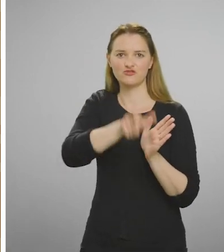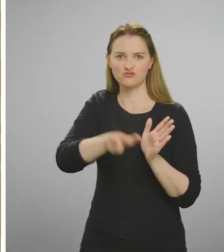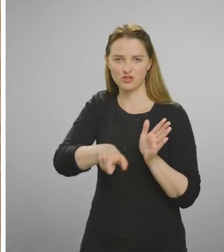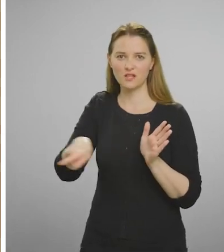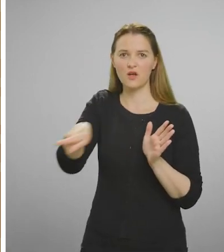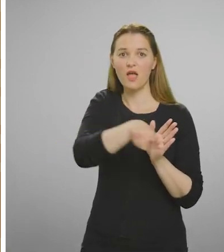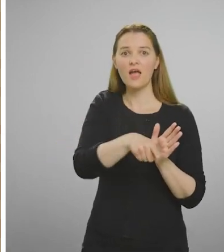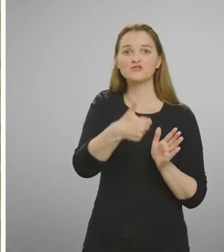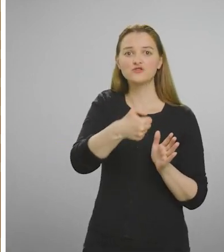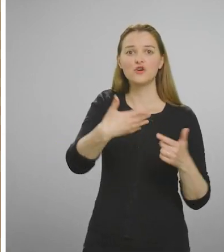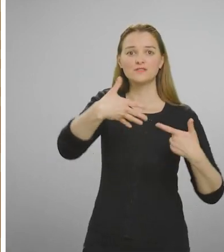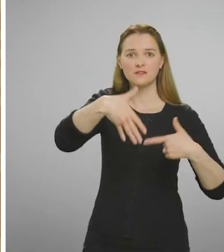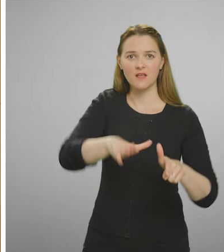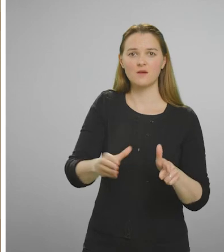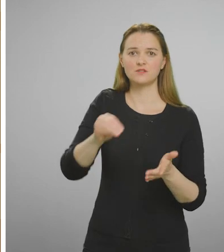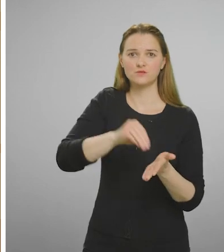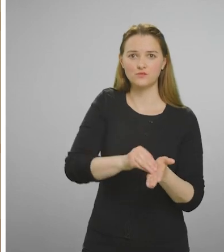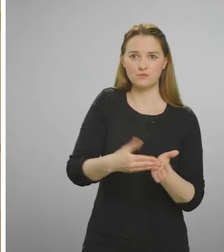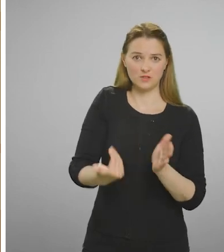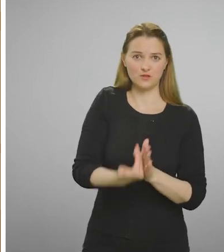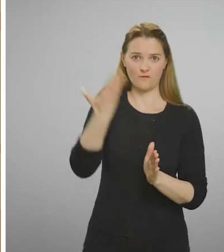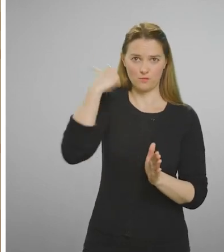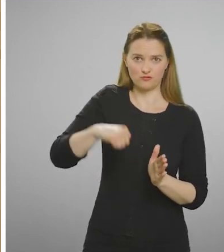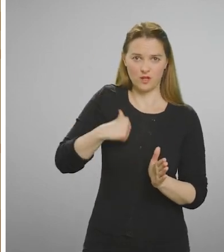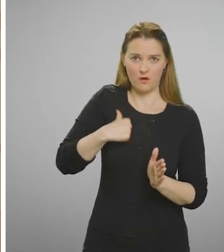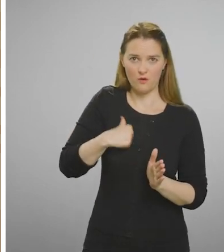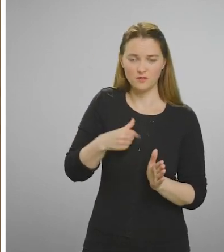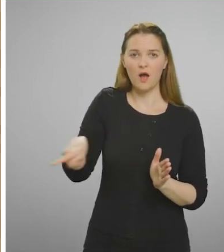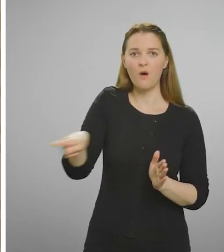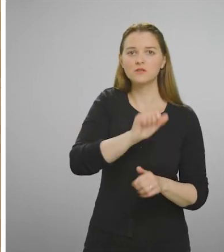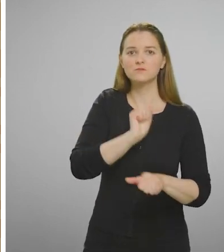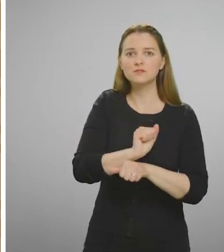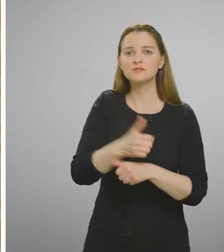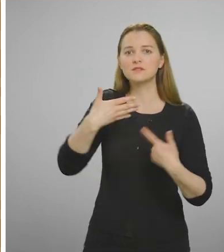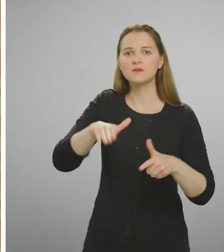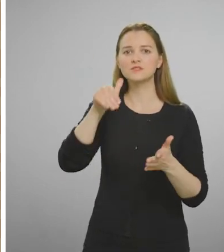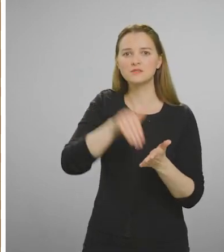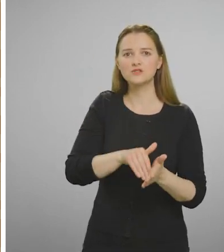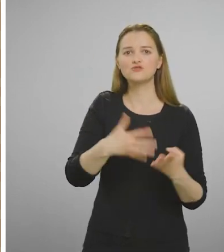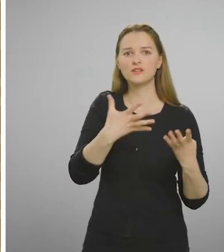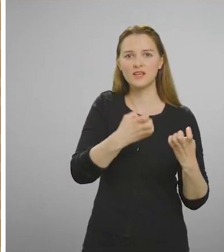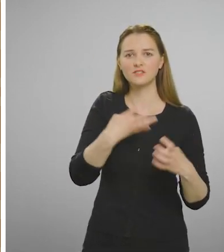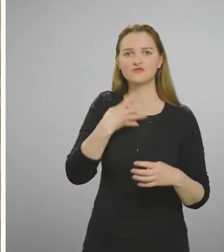1249 članova, od kojih se 117 upisalo u prošloj godini. Oni su posudili